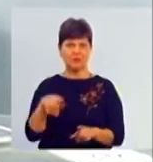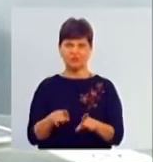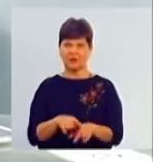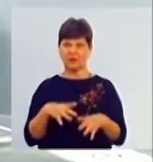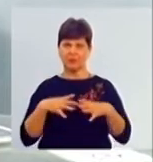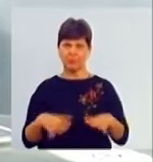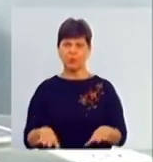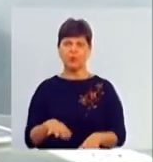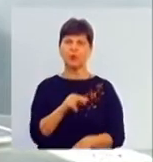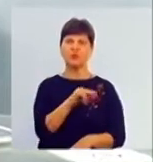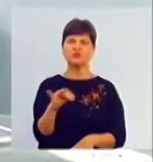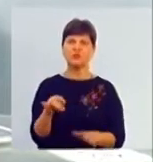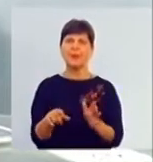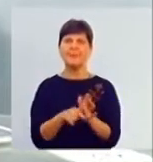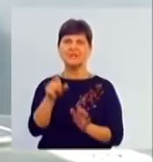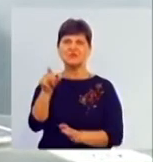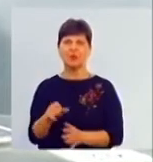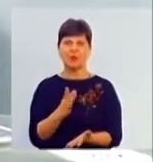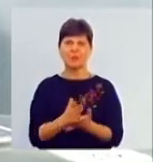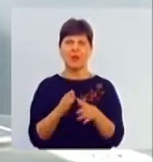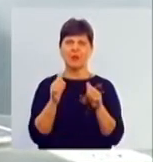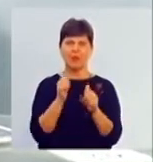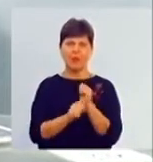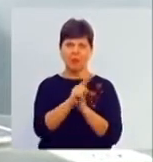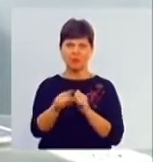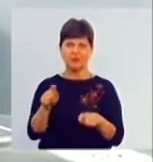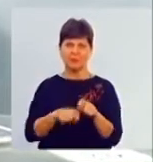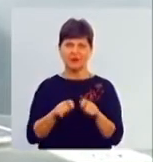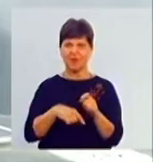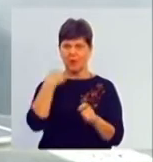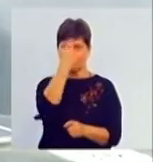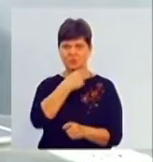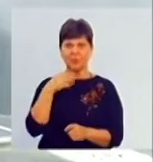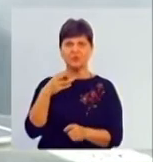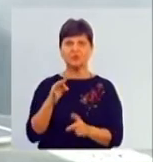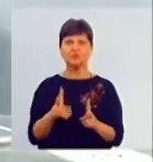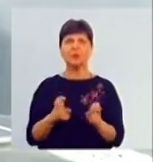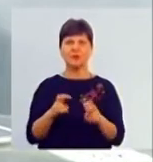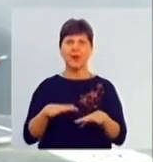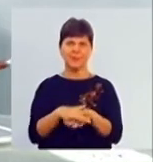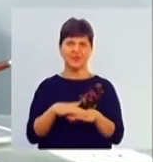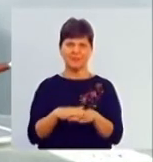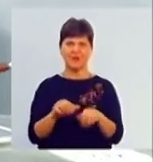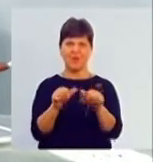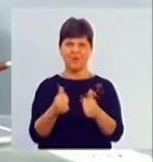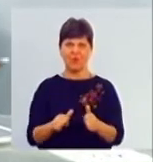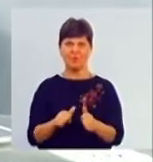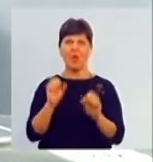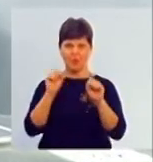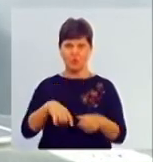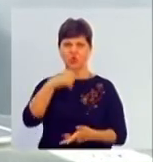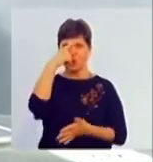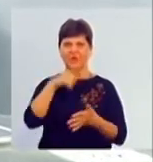Чи кожен пенсіонер сьогодні має перевіряти особисто, як працює ця математична формула, чи варто довіряти пенсійному